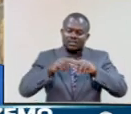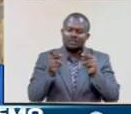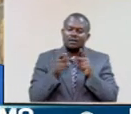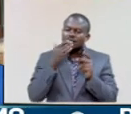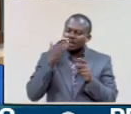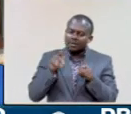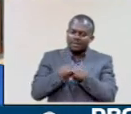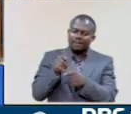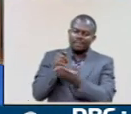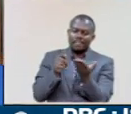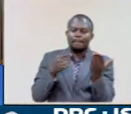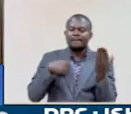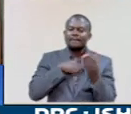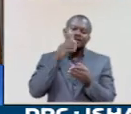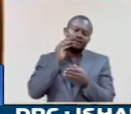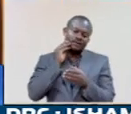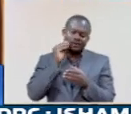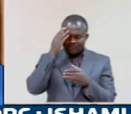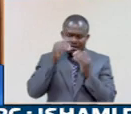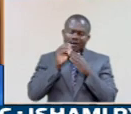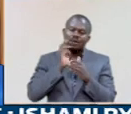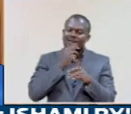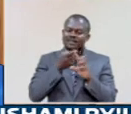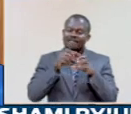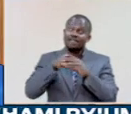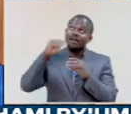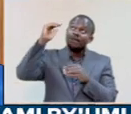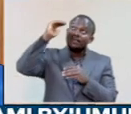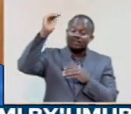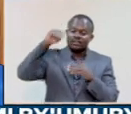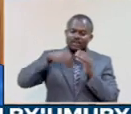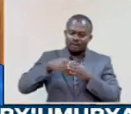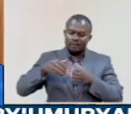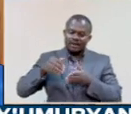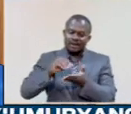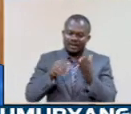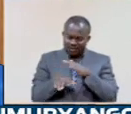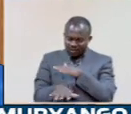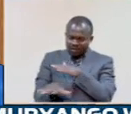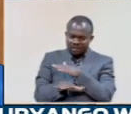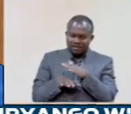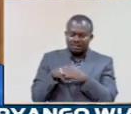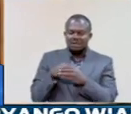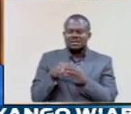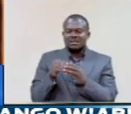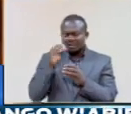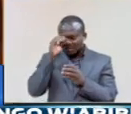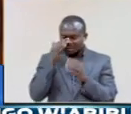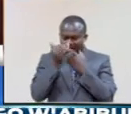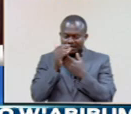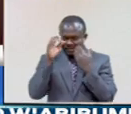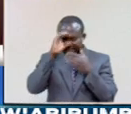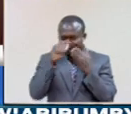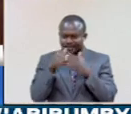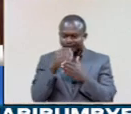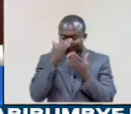gihari usibye twe twari twarakimenyereye kubera yamaze aturuka hejuru n'amasoko yo hasi hararamvoma mu gitondo simbone